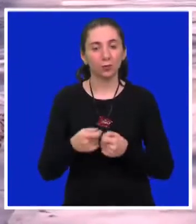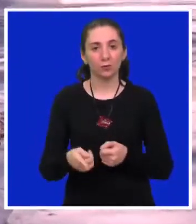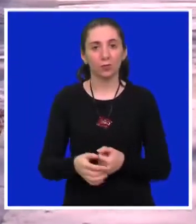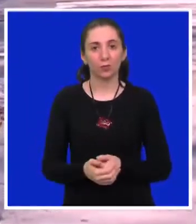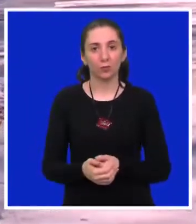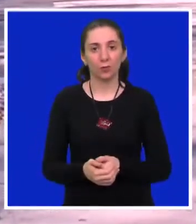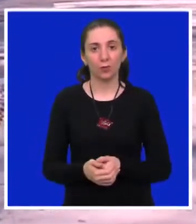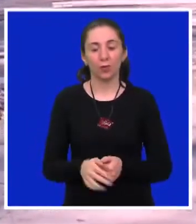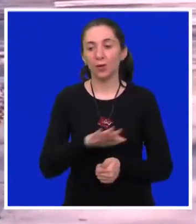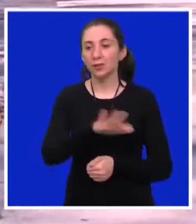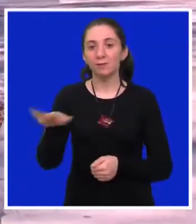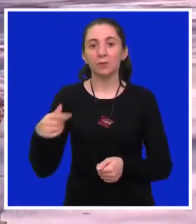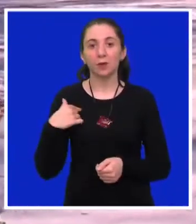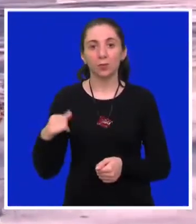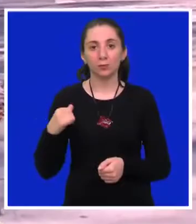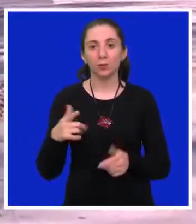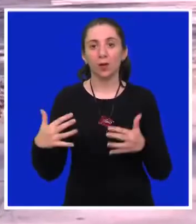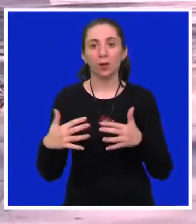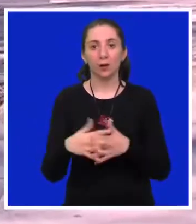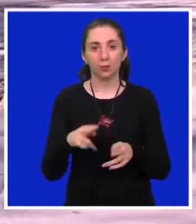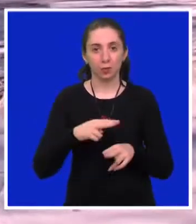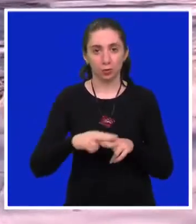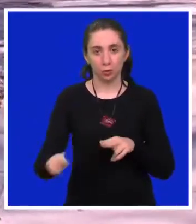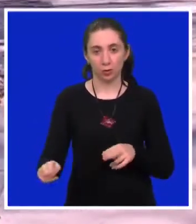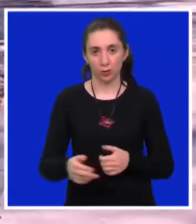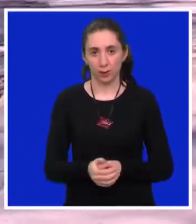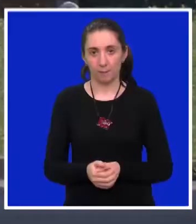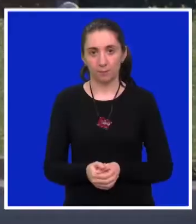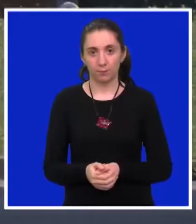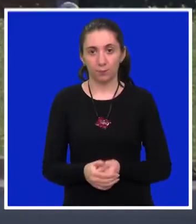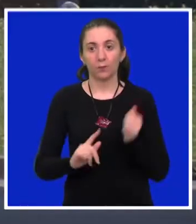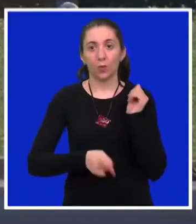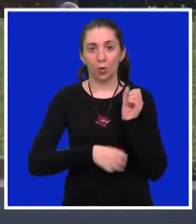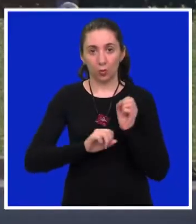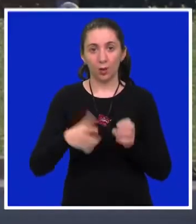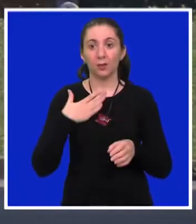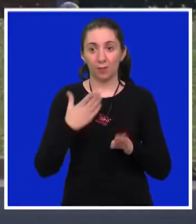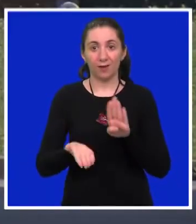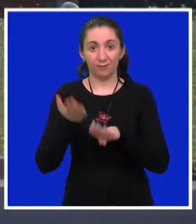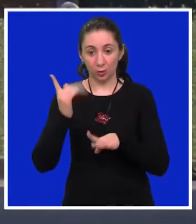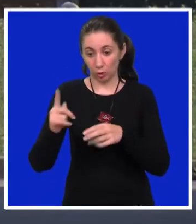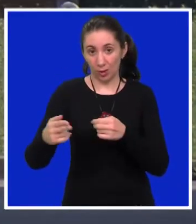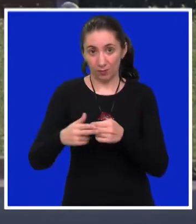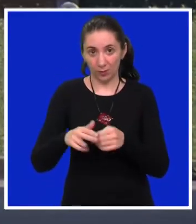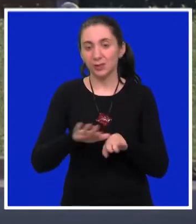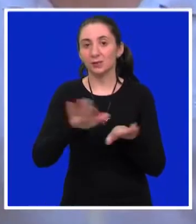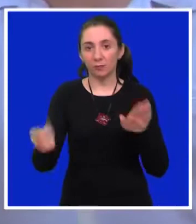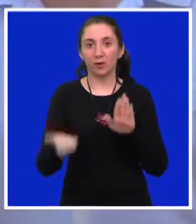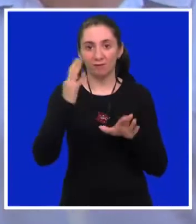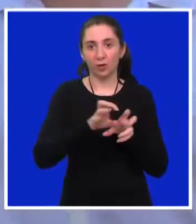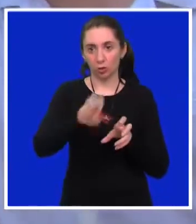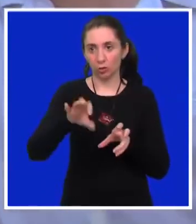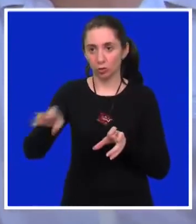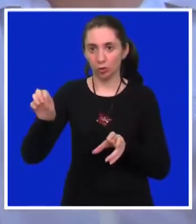malo o tome, znate, jer nam je svima u interesu da nam je čisti ovaj okoliš. Da kontejnera ima više i da su bliže, svi bi